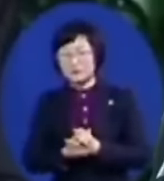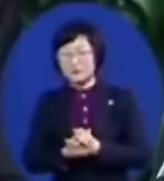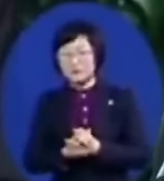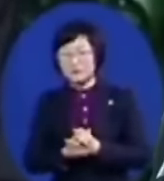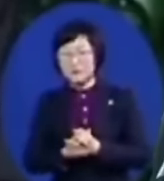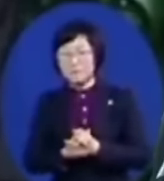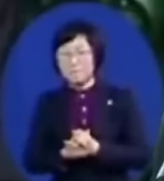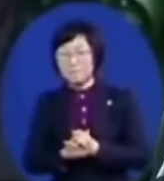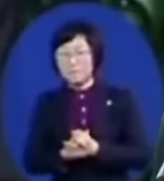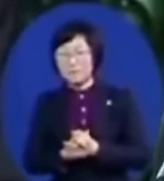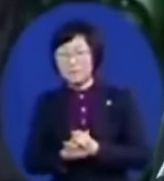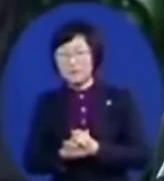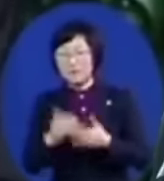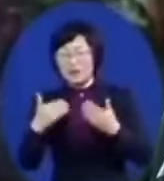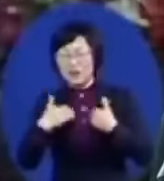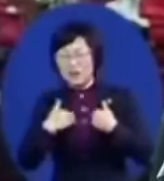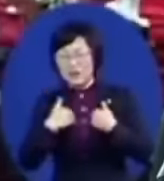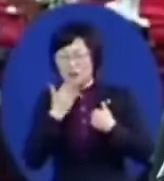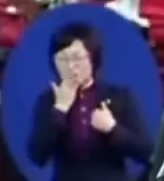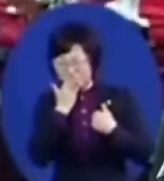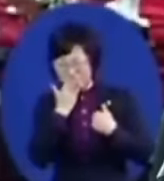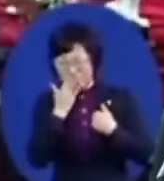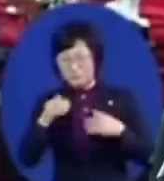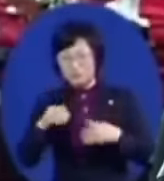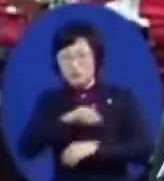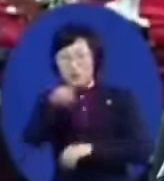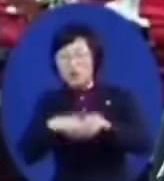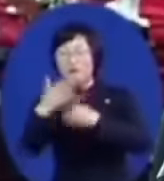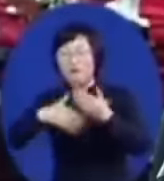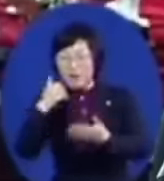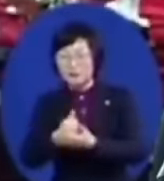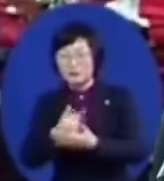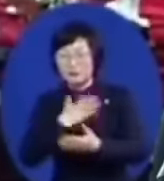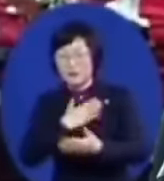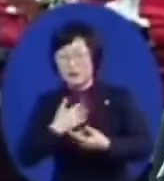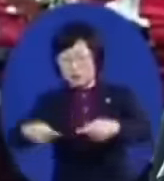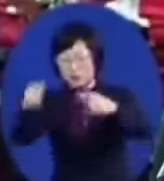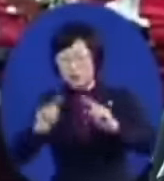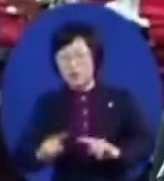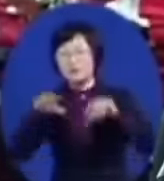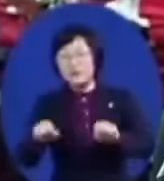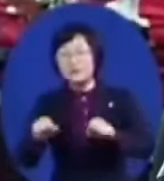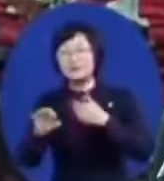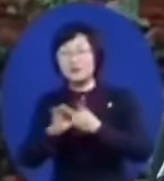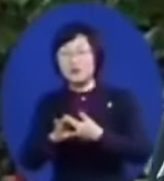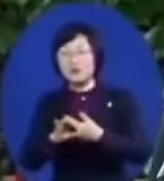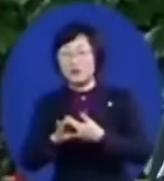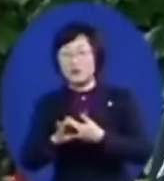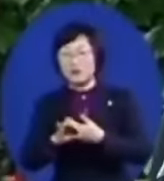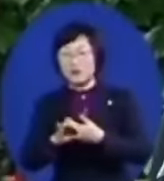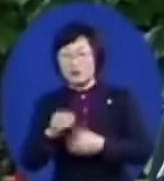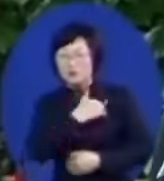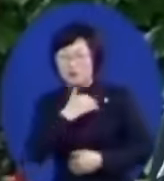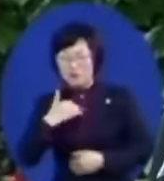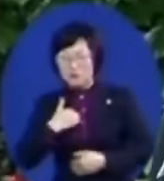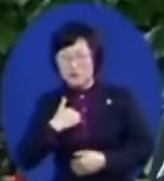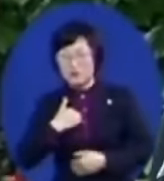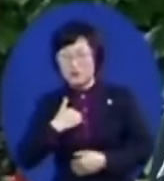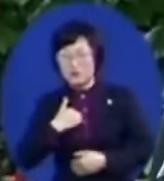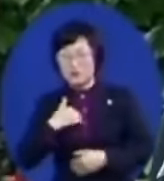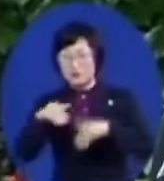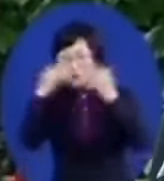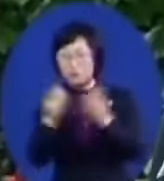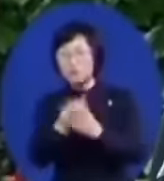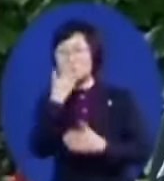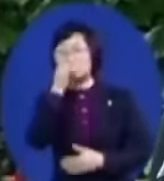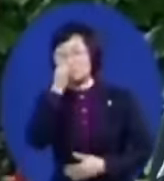그러므로 나를 죽이고 하나님이 그 자리에 들어와서 사시면 놀라운 기적이라는 것입니다. 그러므로